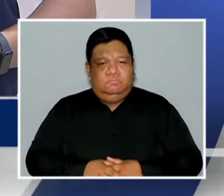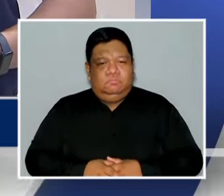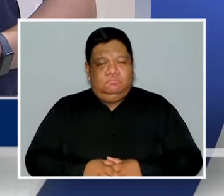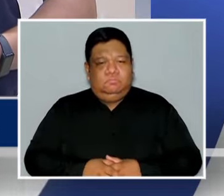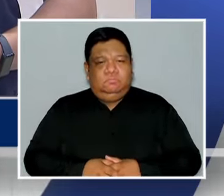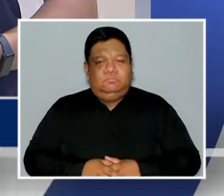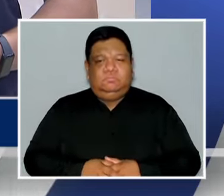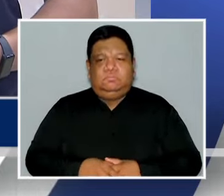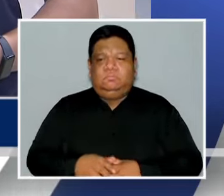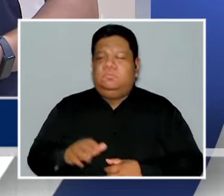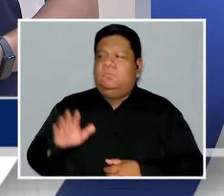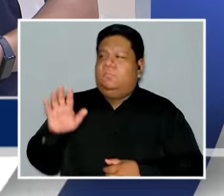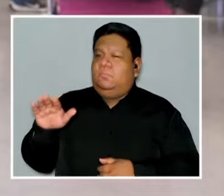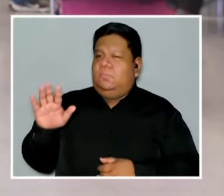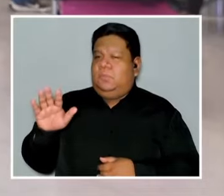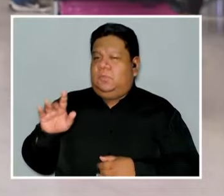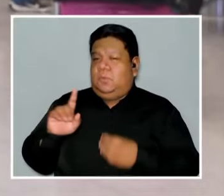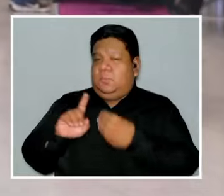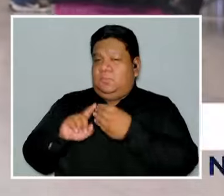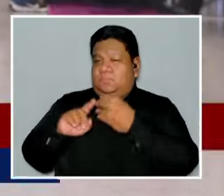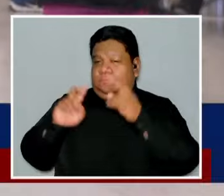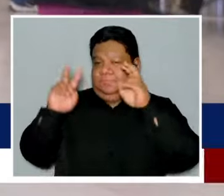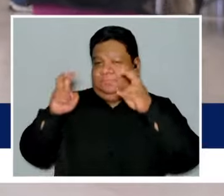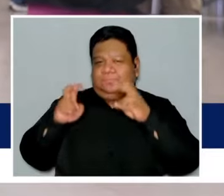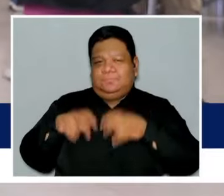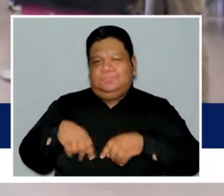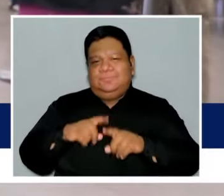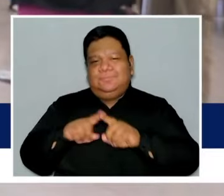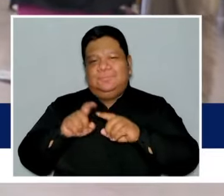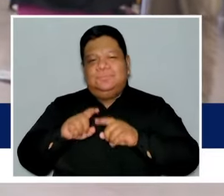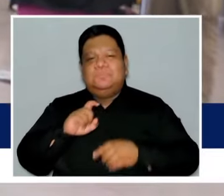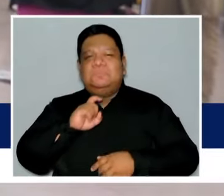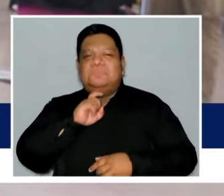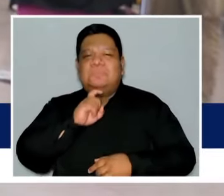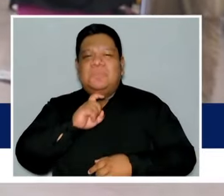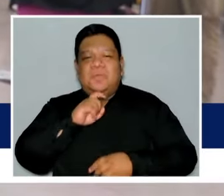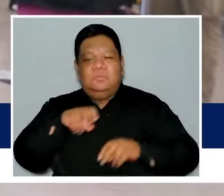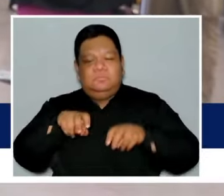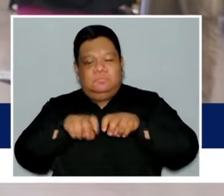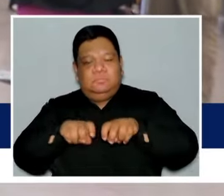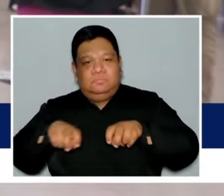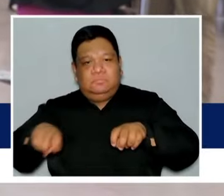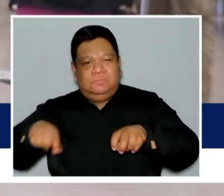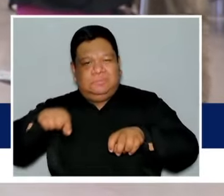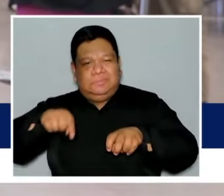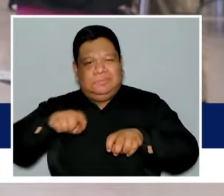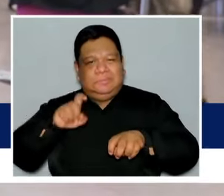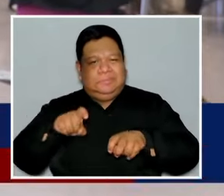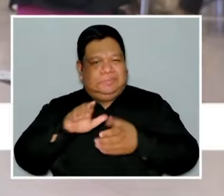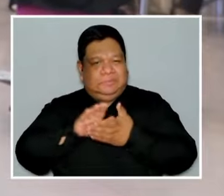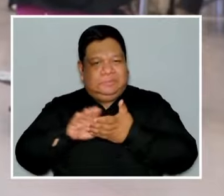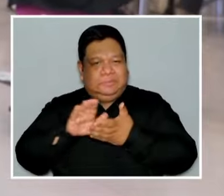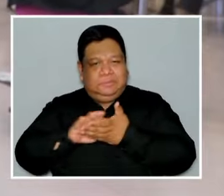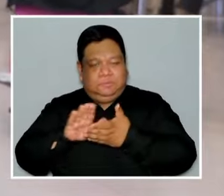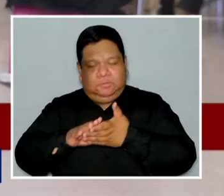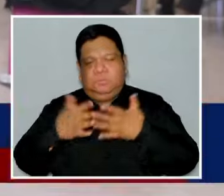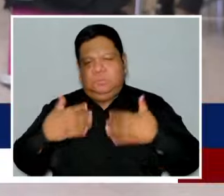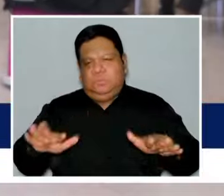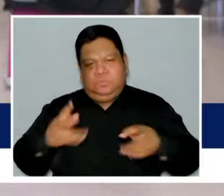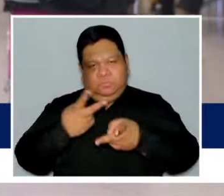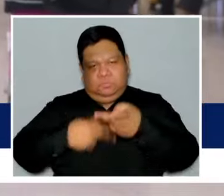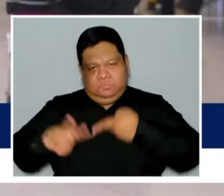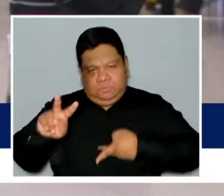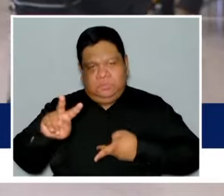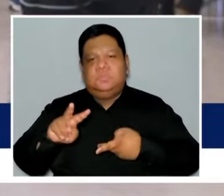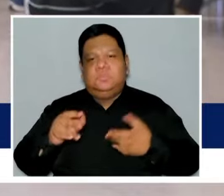Kabayan, unahin natin yung tanong mo patungkol dun sa mga metal na upuan na unang tinanggal para sa ilalim sa disinfection. Napalitan na yan, kabayan, kaya meron na